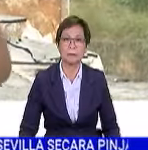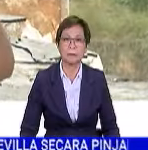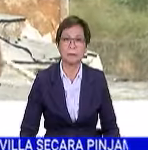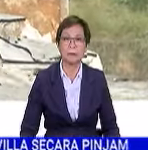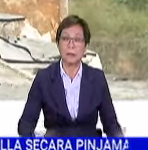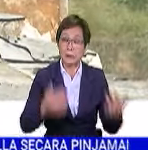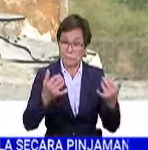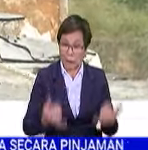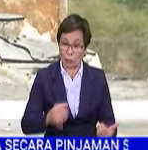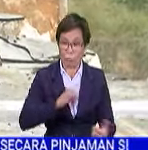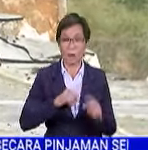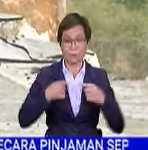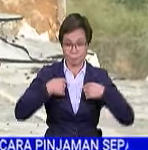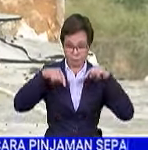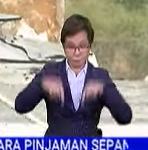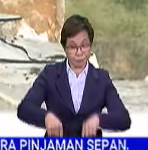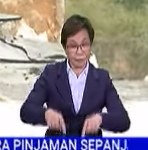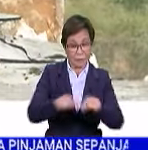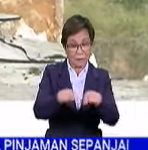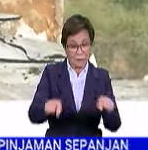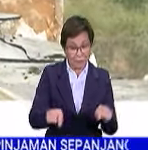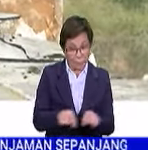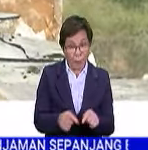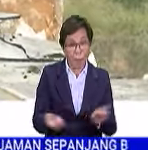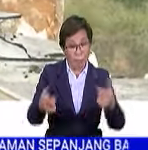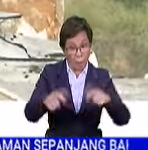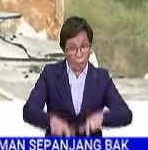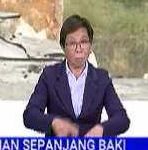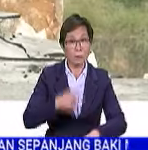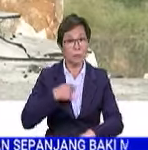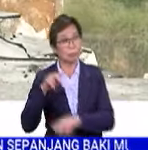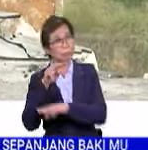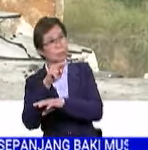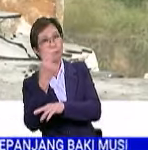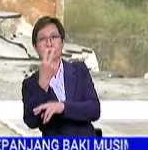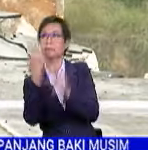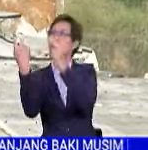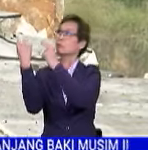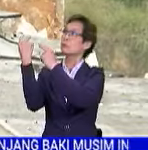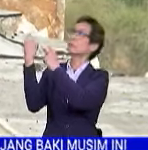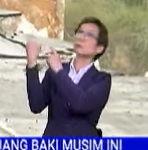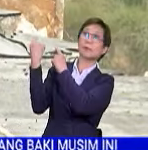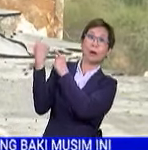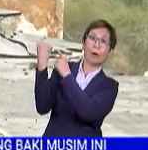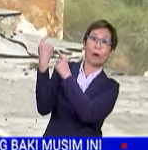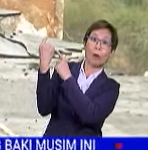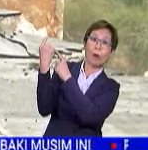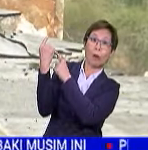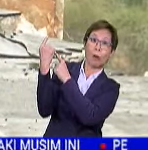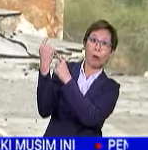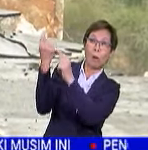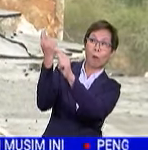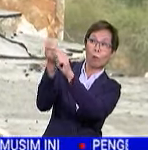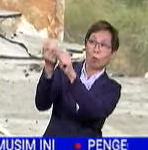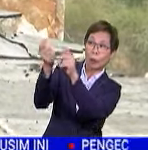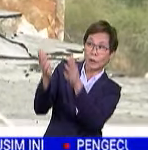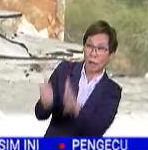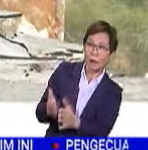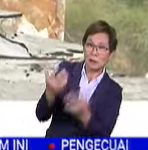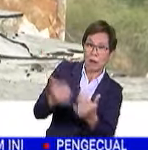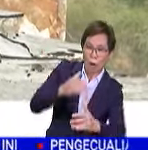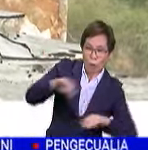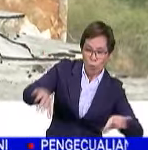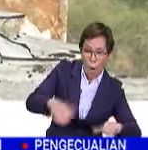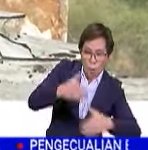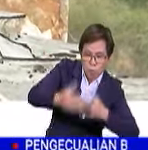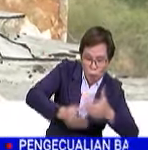Saudara, ketika ini saya berada di lokasi kejadian. Seperti mana anda saksikan di belakang saya, pihak kontraktor sedang melakukan proses